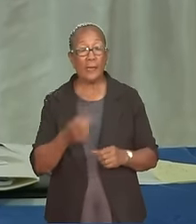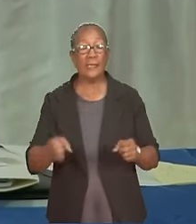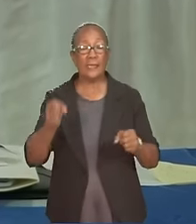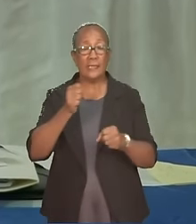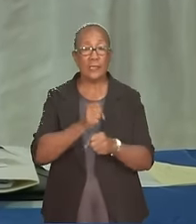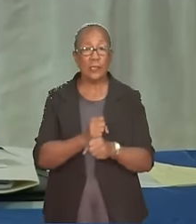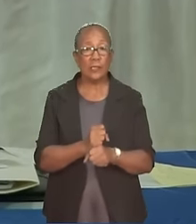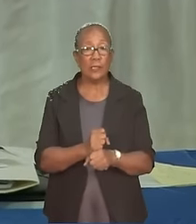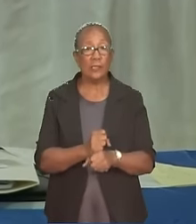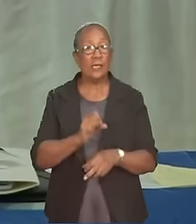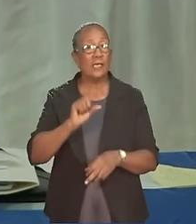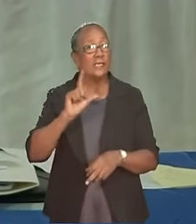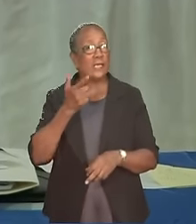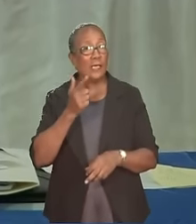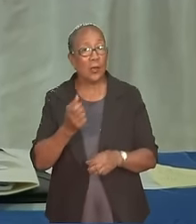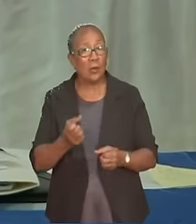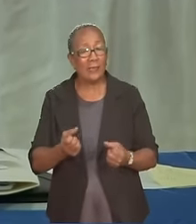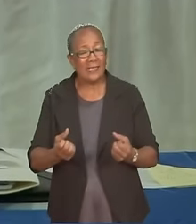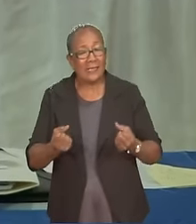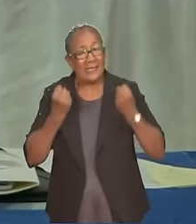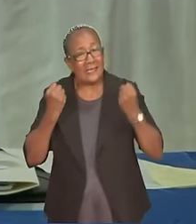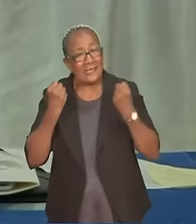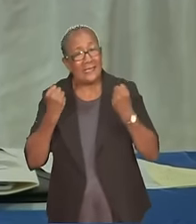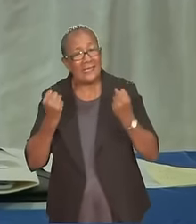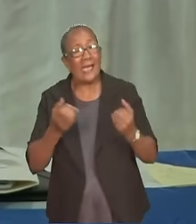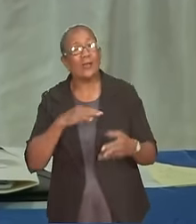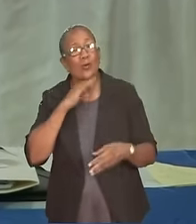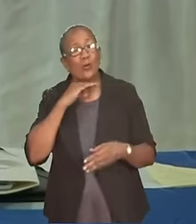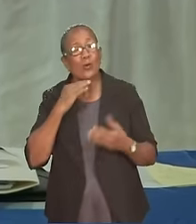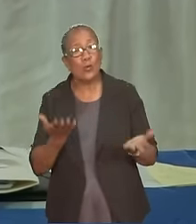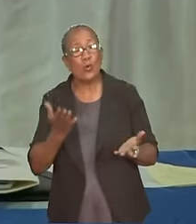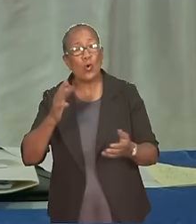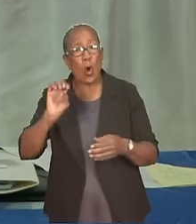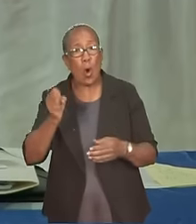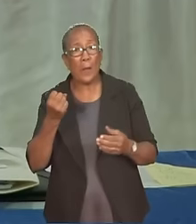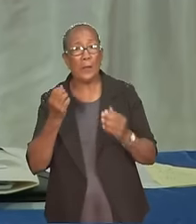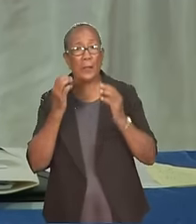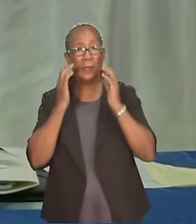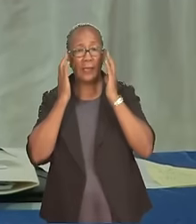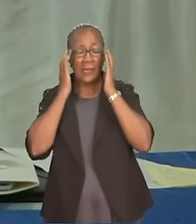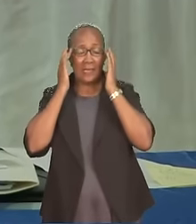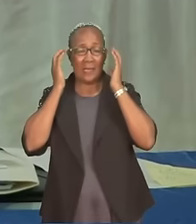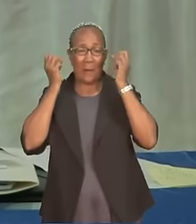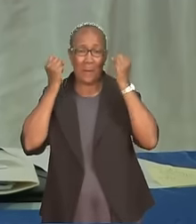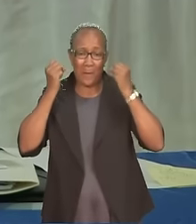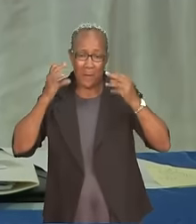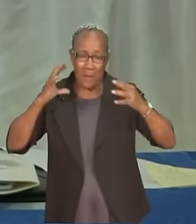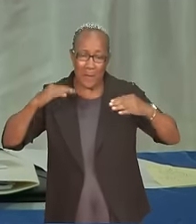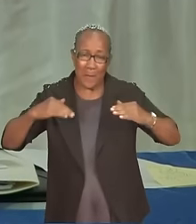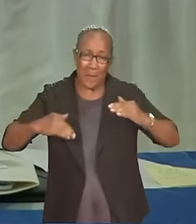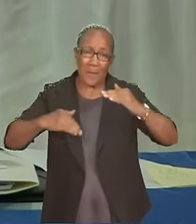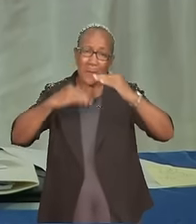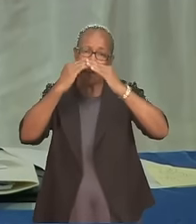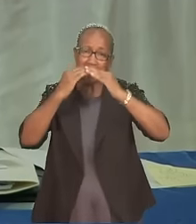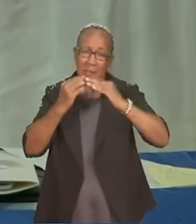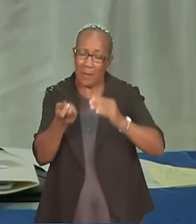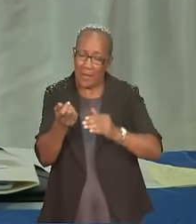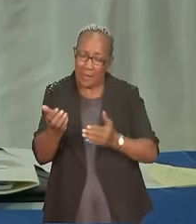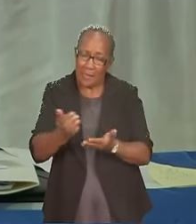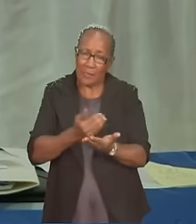nog niet sterk genoeg om die maximale inkomsten binnen te